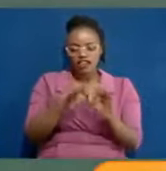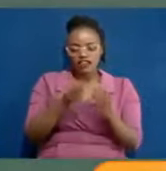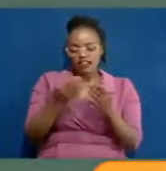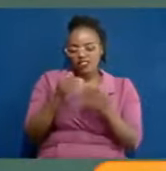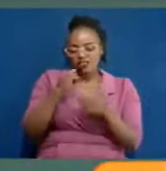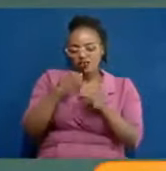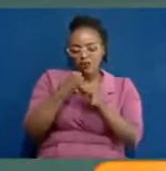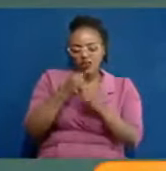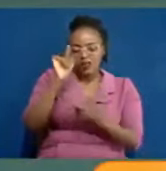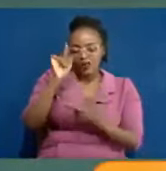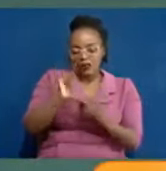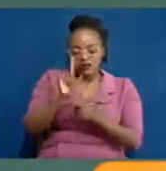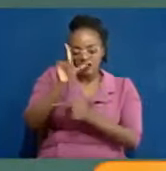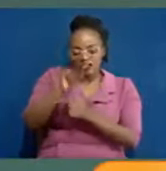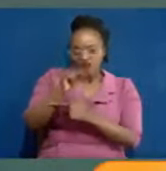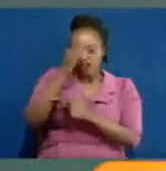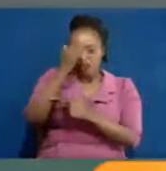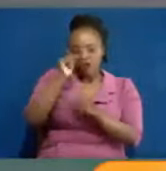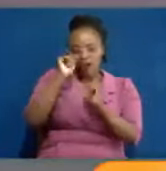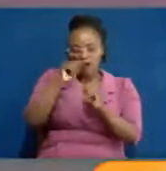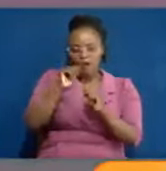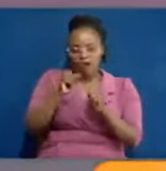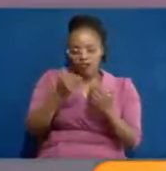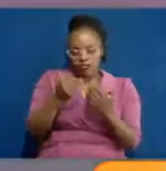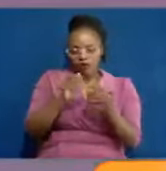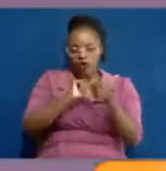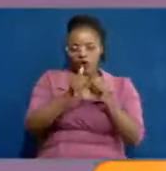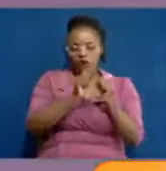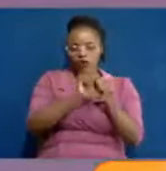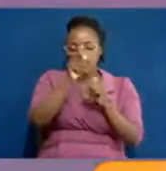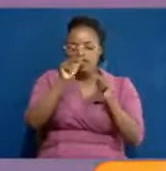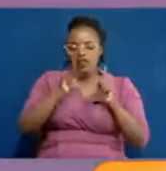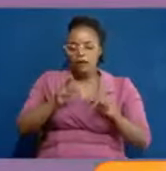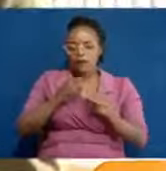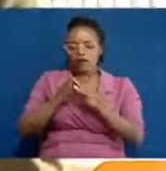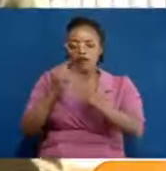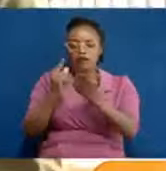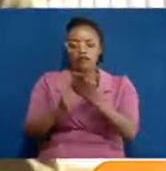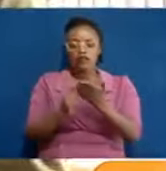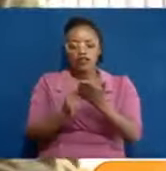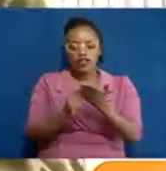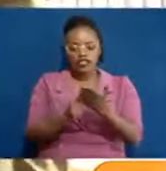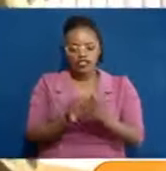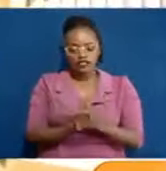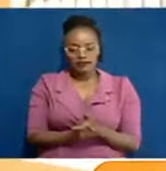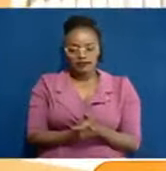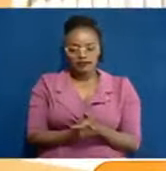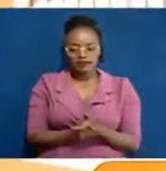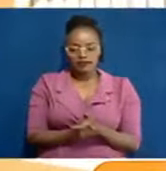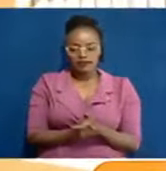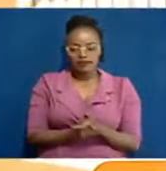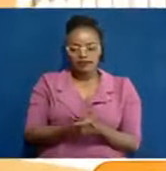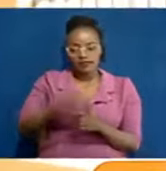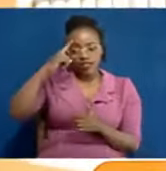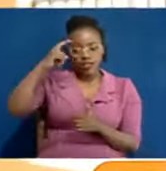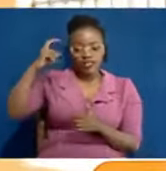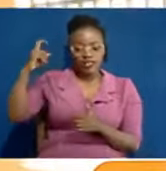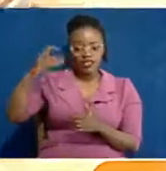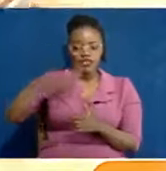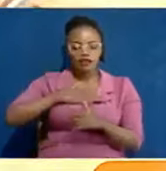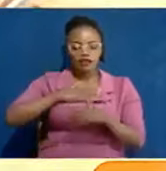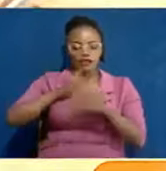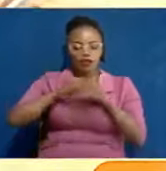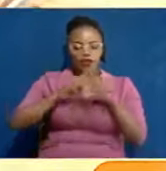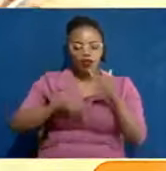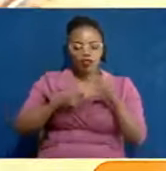chini kidogo, ndio pia tuweze kucompete na wenzetu kutoka Uganda. My dream sasa ni